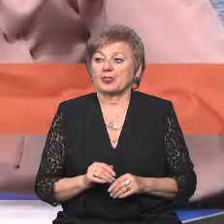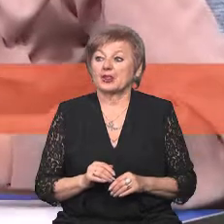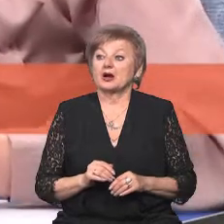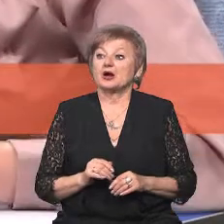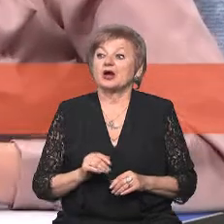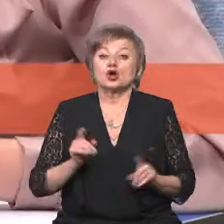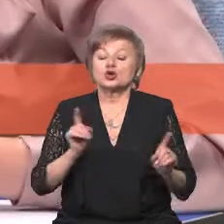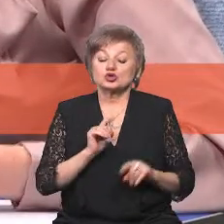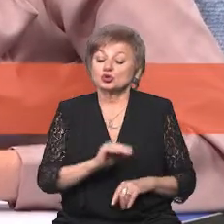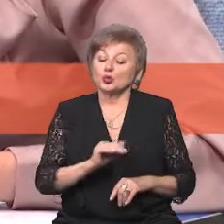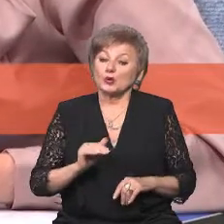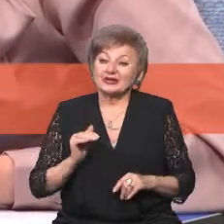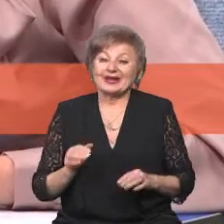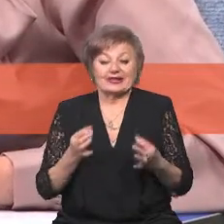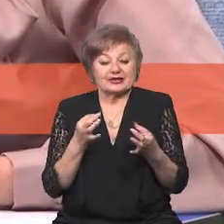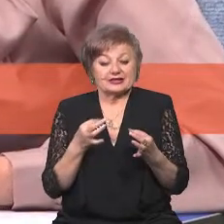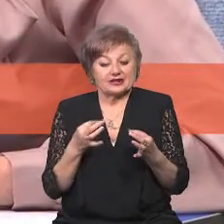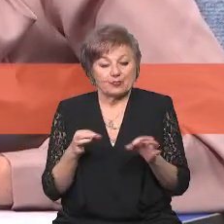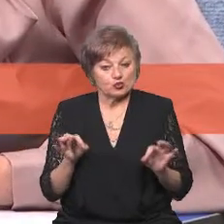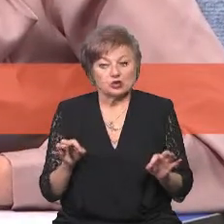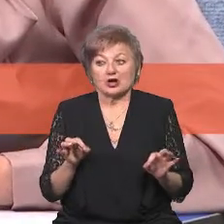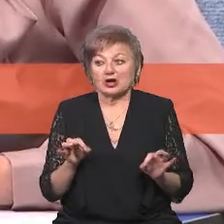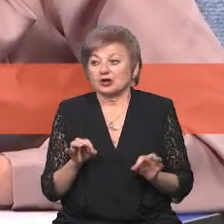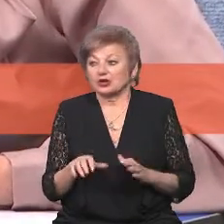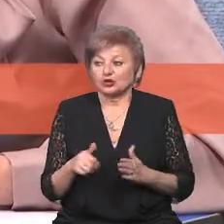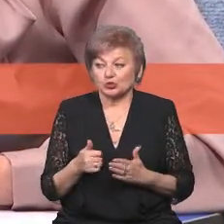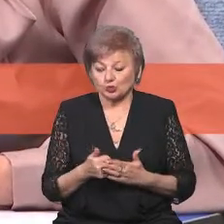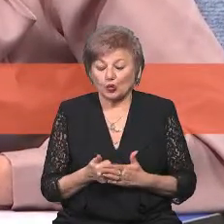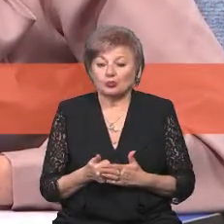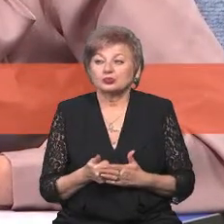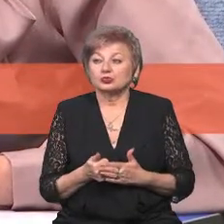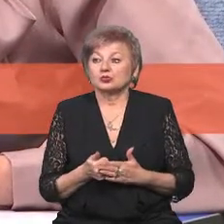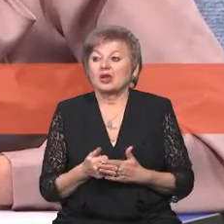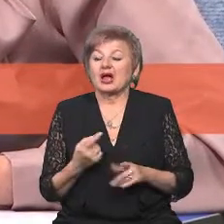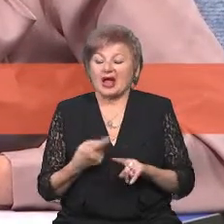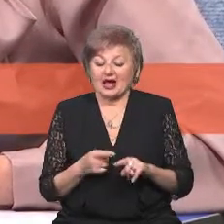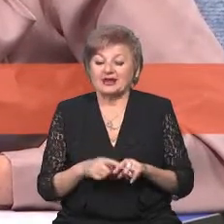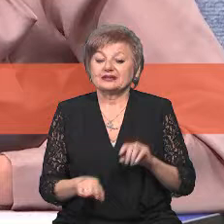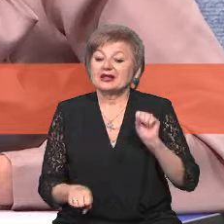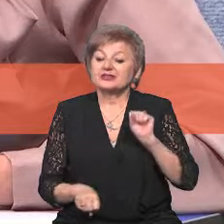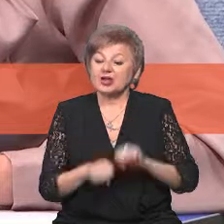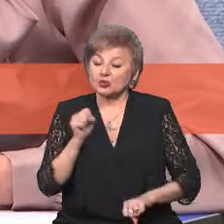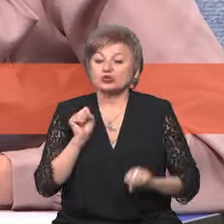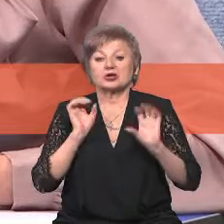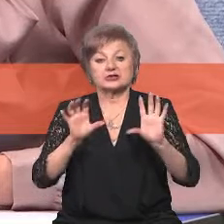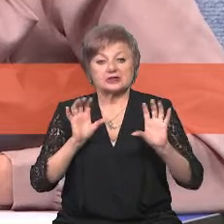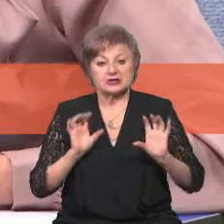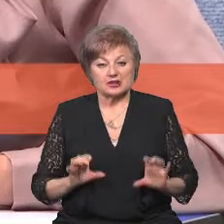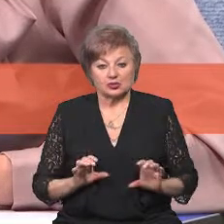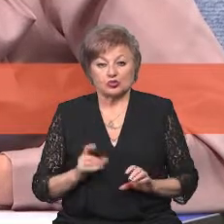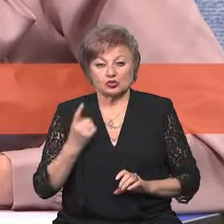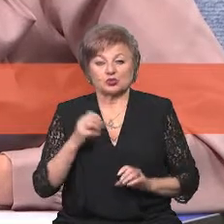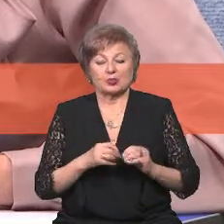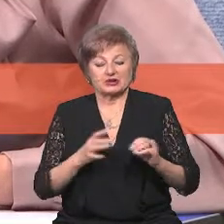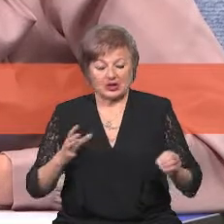То, що діти допускались і допускаються, і досі допускались, порушуючи цей закон, статтю 15